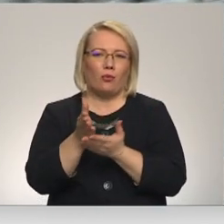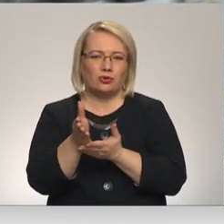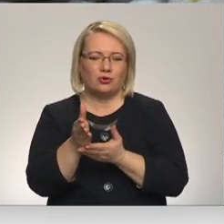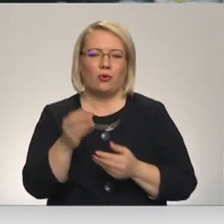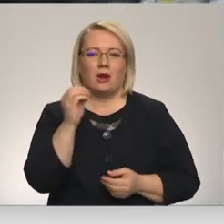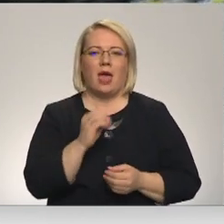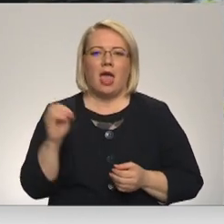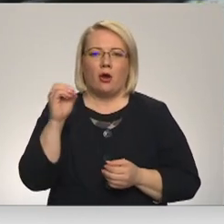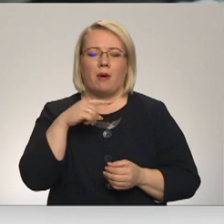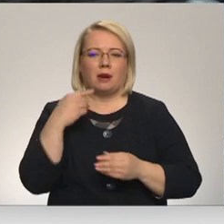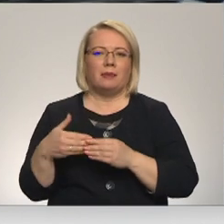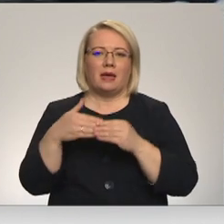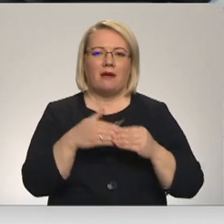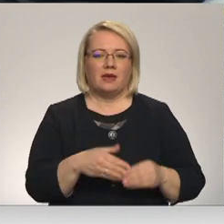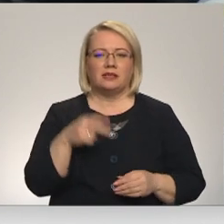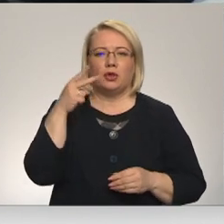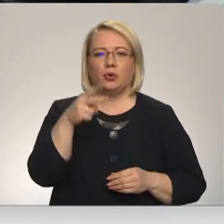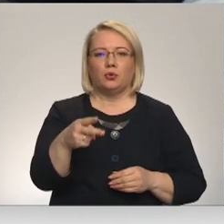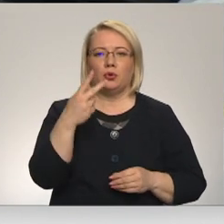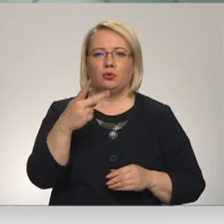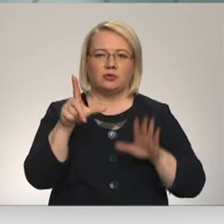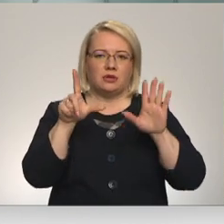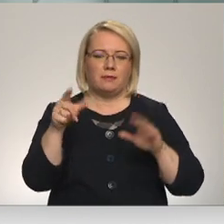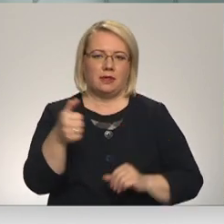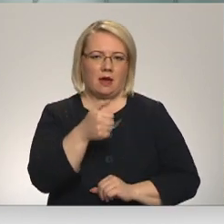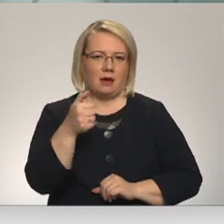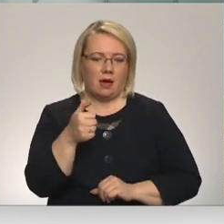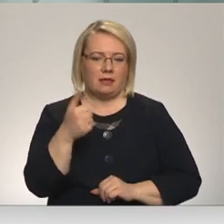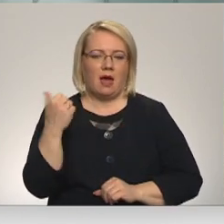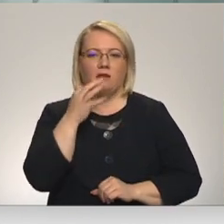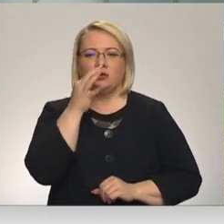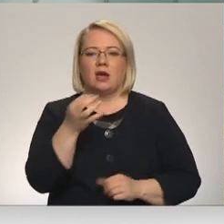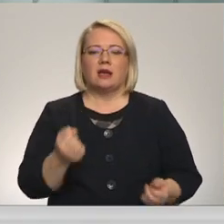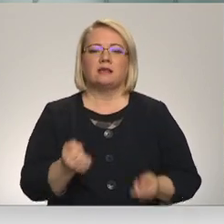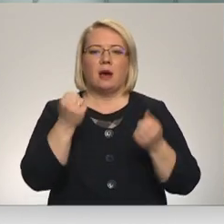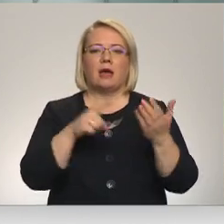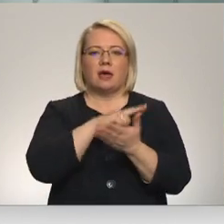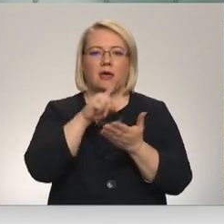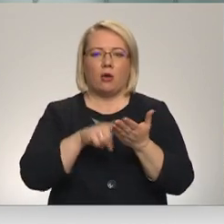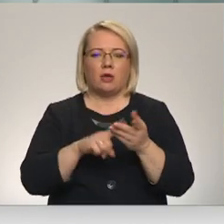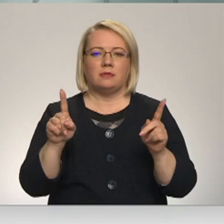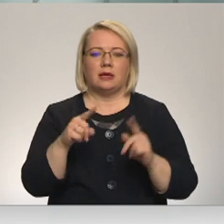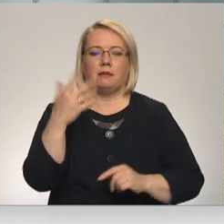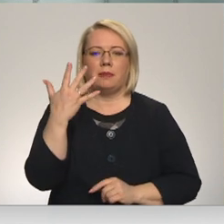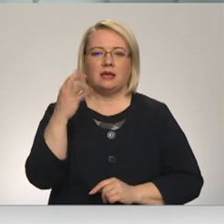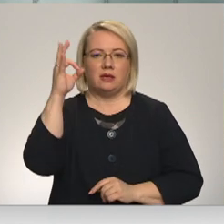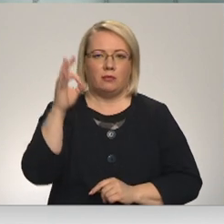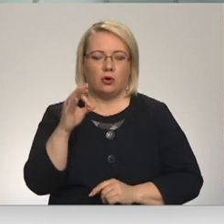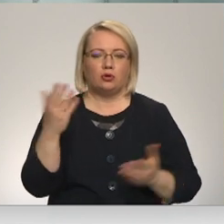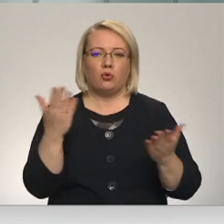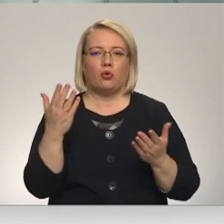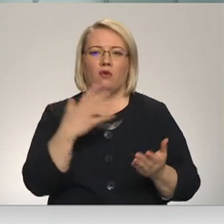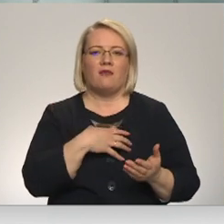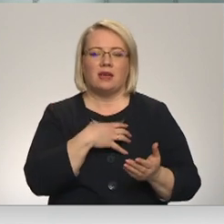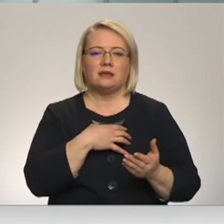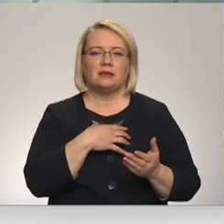ieviest 2027. Gadā. Smagākais jautājums, man liekas, ka šobrīd ir tie 5%, ko vajadzēs atstāt